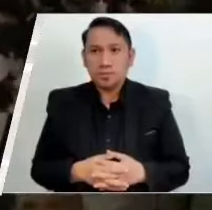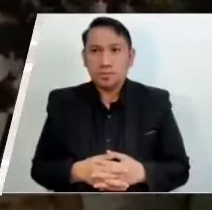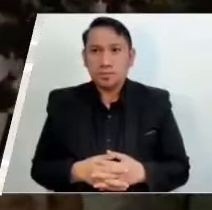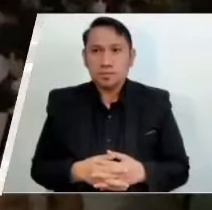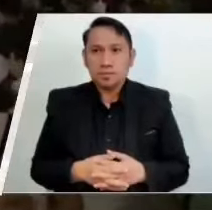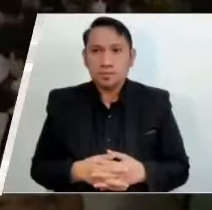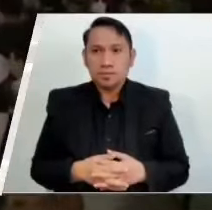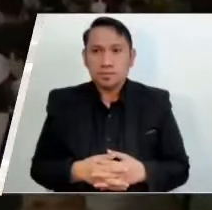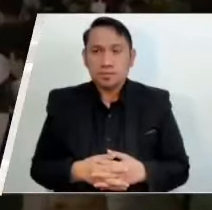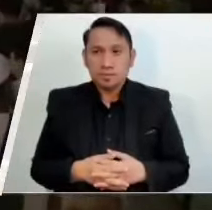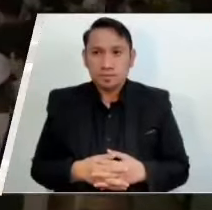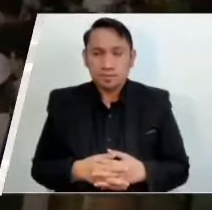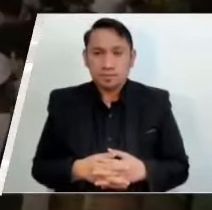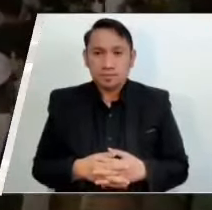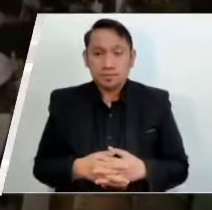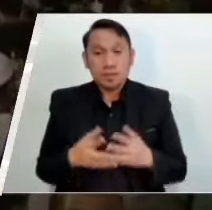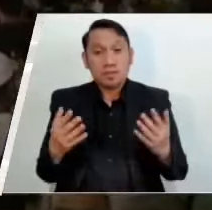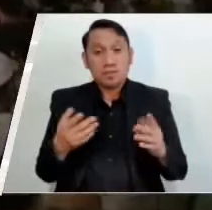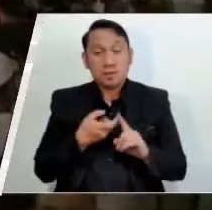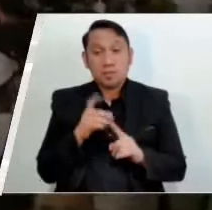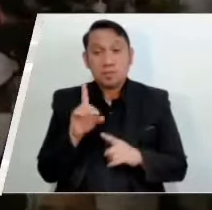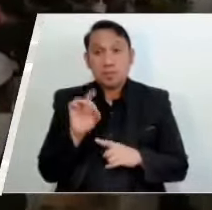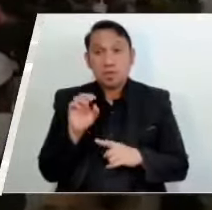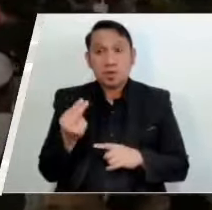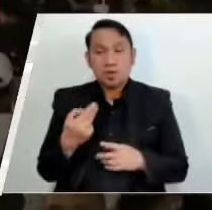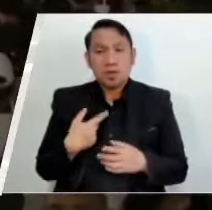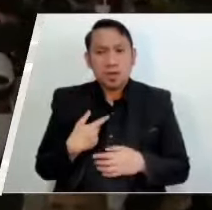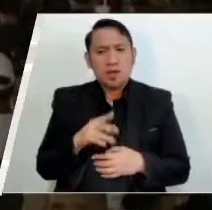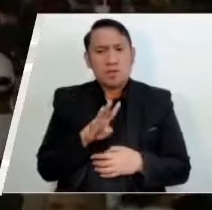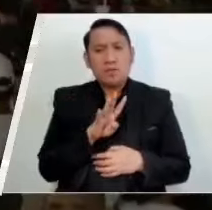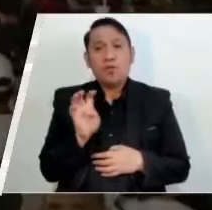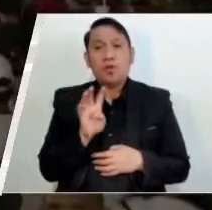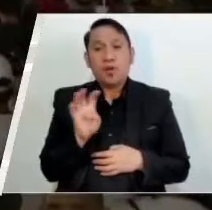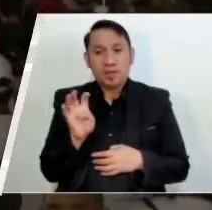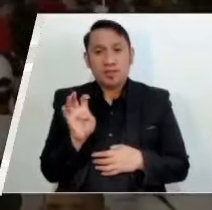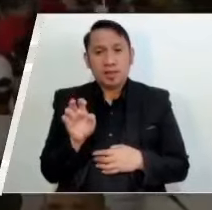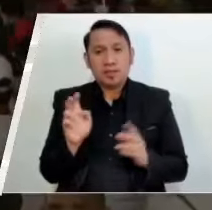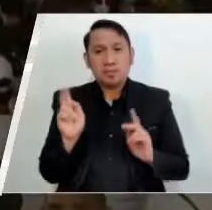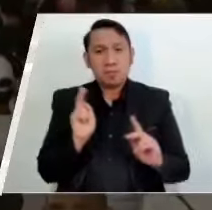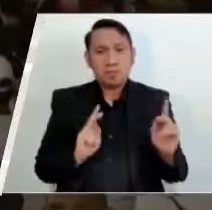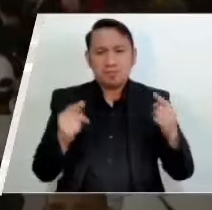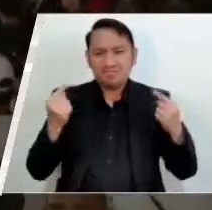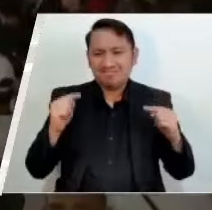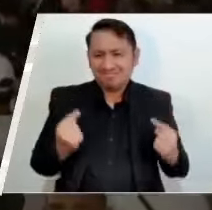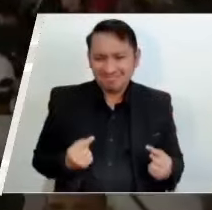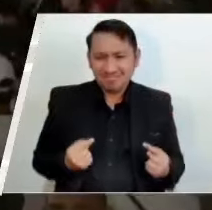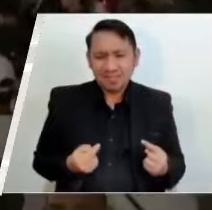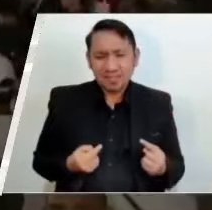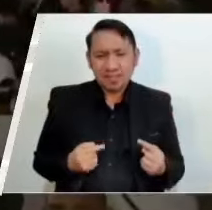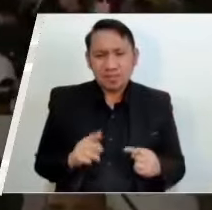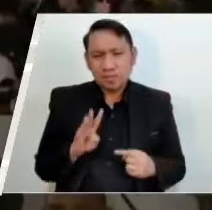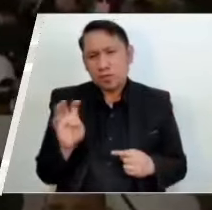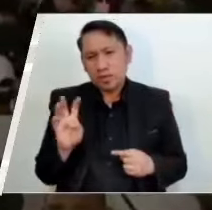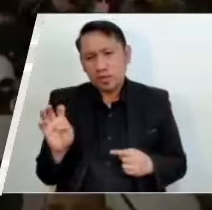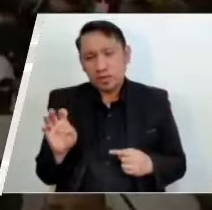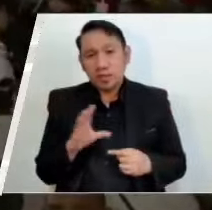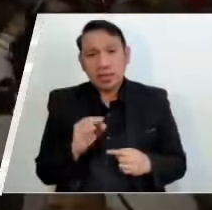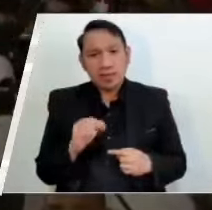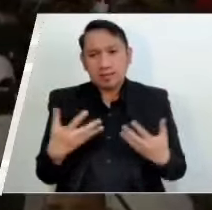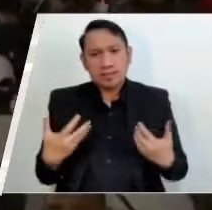Base po sa datos ng Department of Health, umabot sa mahigit 400 ang kasugatan sa kasagsagan ng kasasyon at naging malaking hamon din